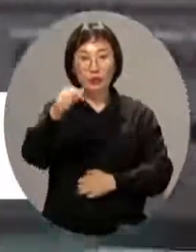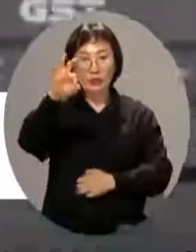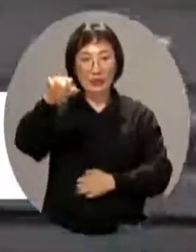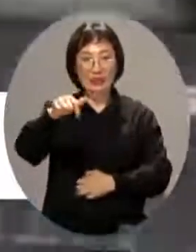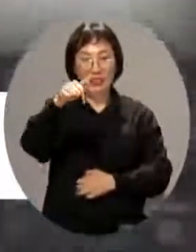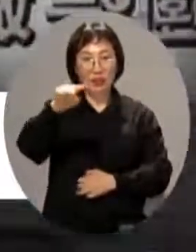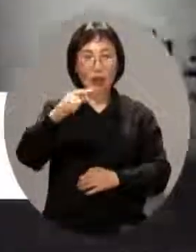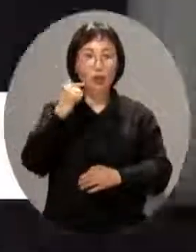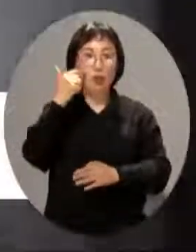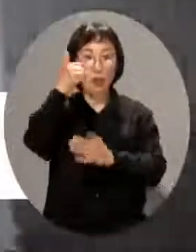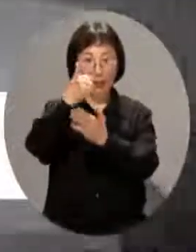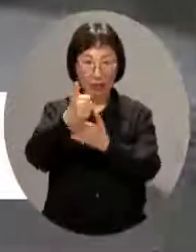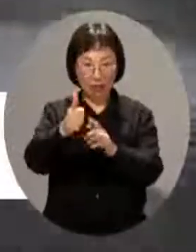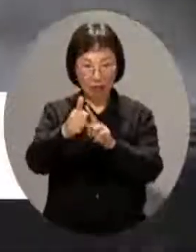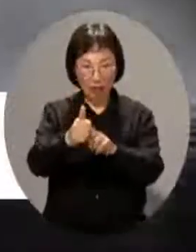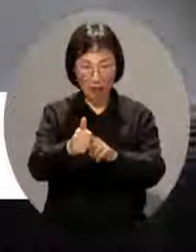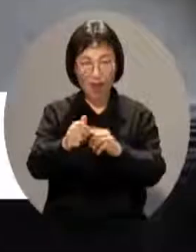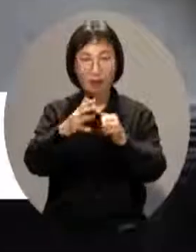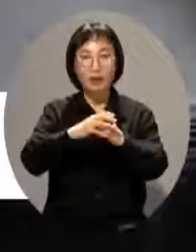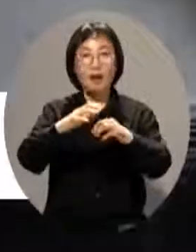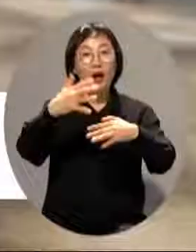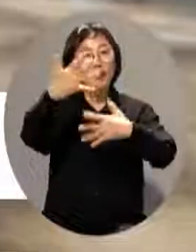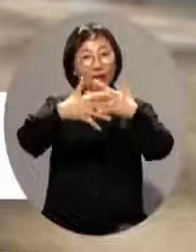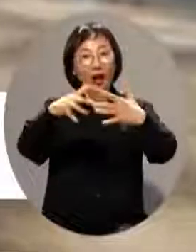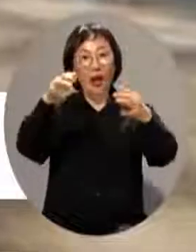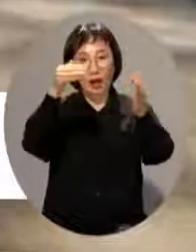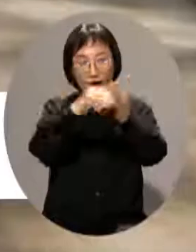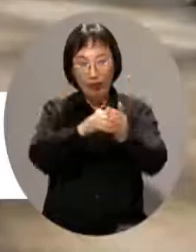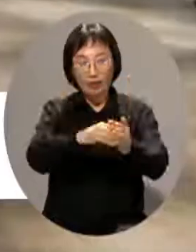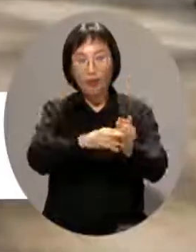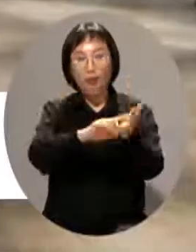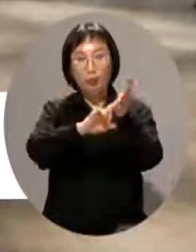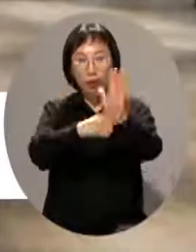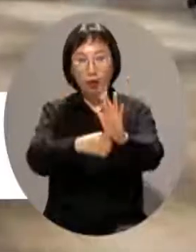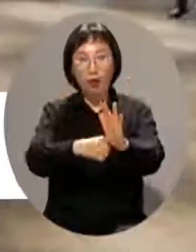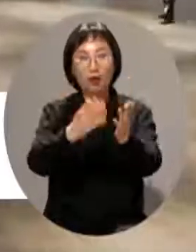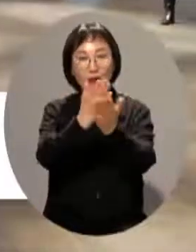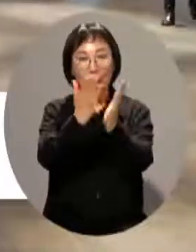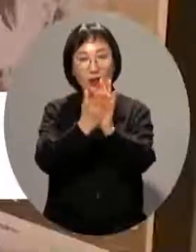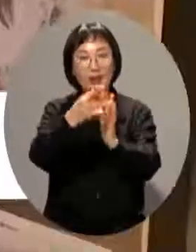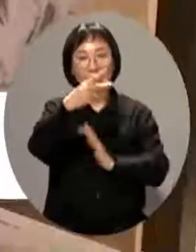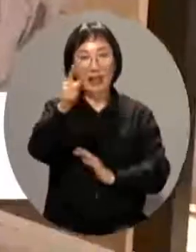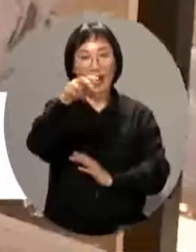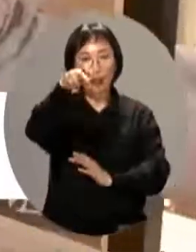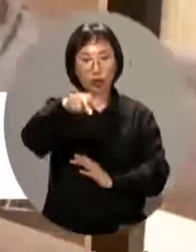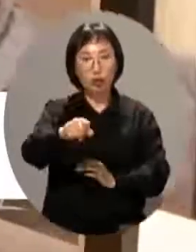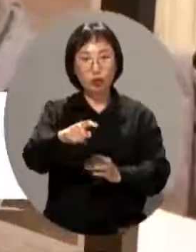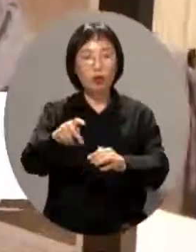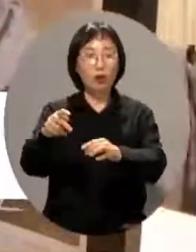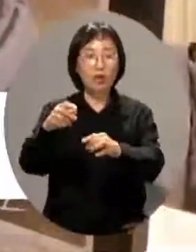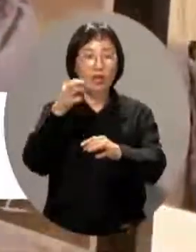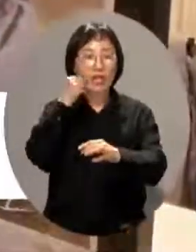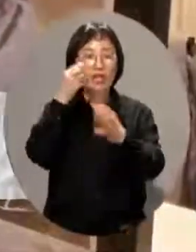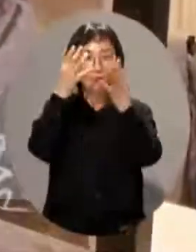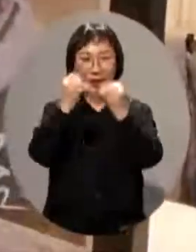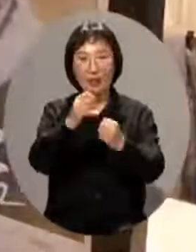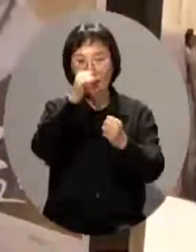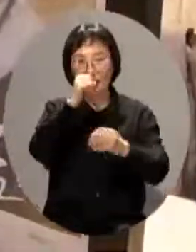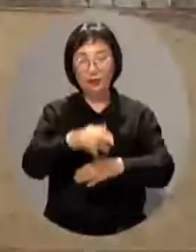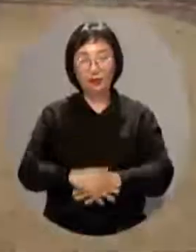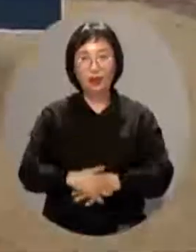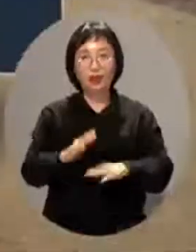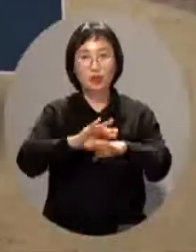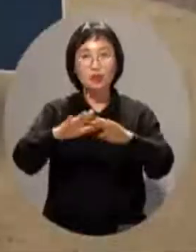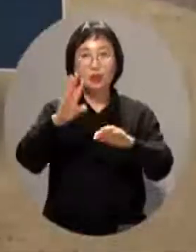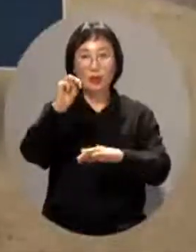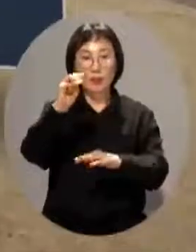우금이 공은 차 극장가에 까지 진출하는데 모 품 제 다큐멘터리 들도 꾸준히 가 깡을 받고 있습니다 전주 mbc